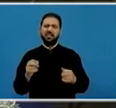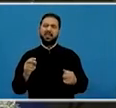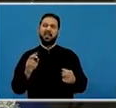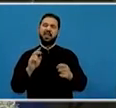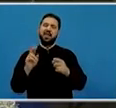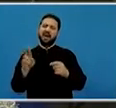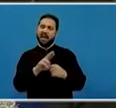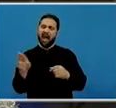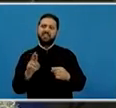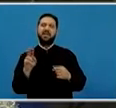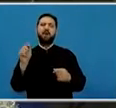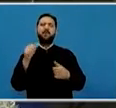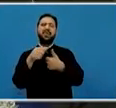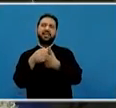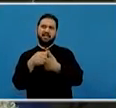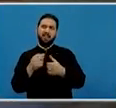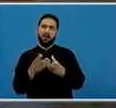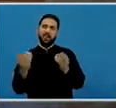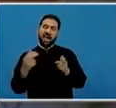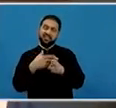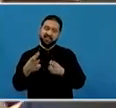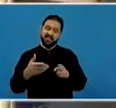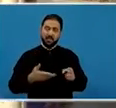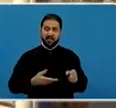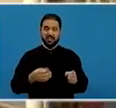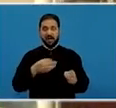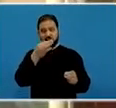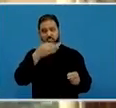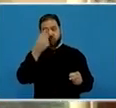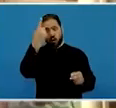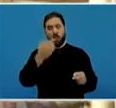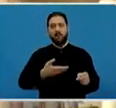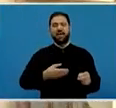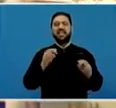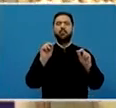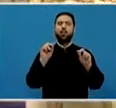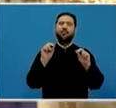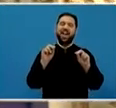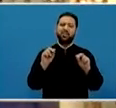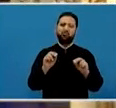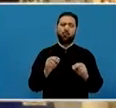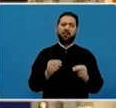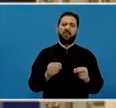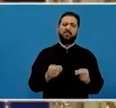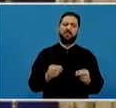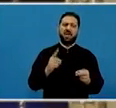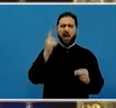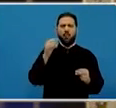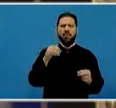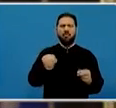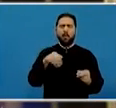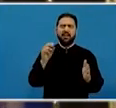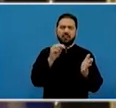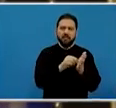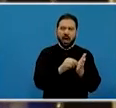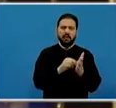cu siguranță. Preasfințite Părinte, îmi spunea un părinte profesor, un om înduhovnicit, că la un moment dat stătea de